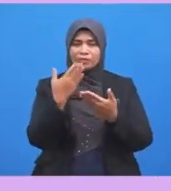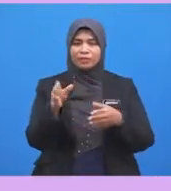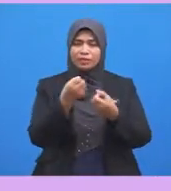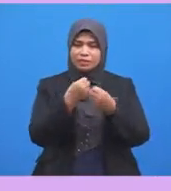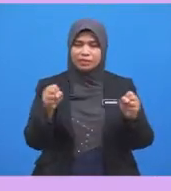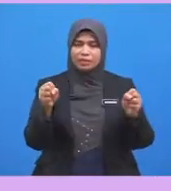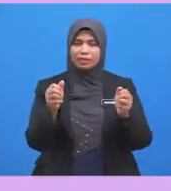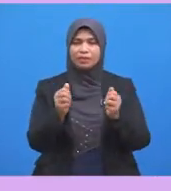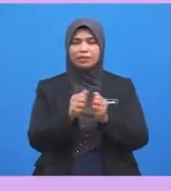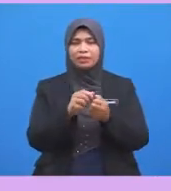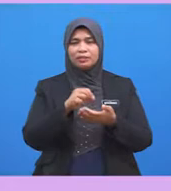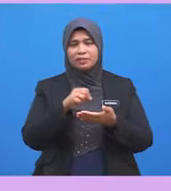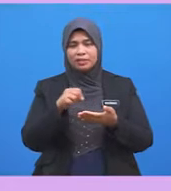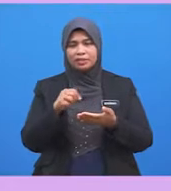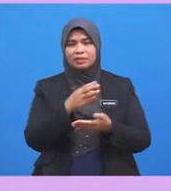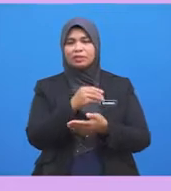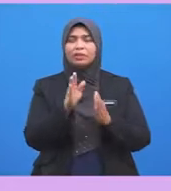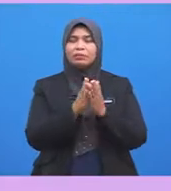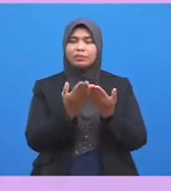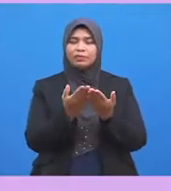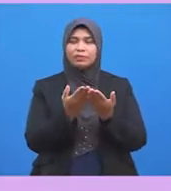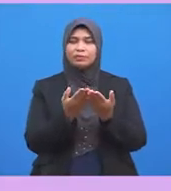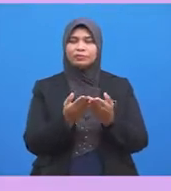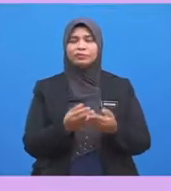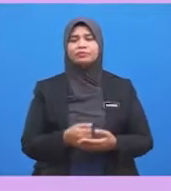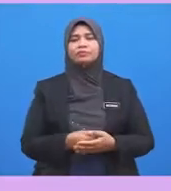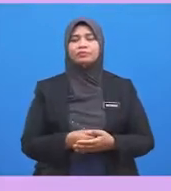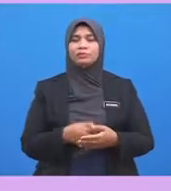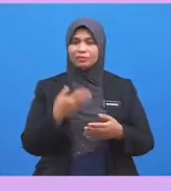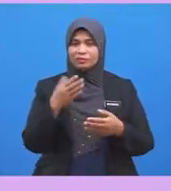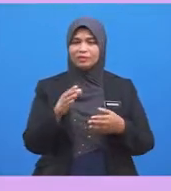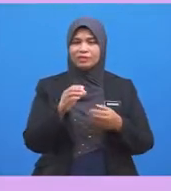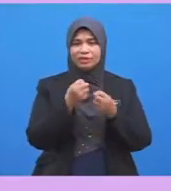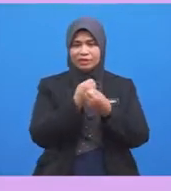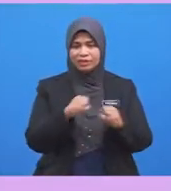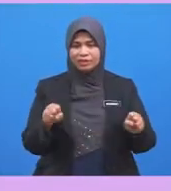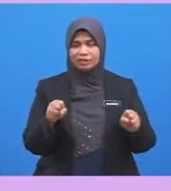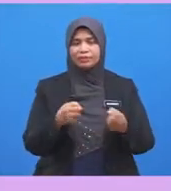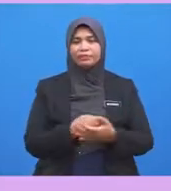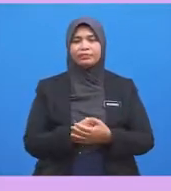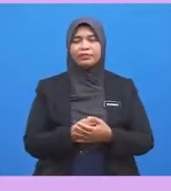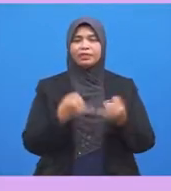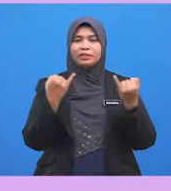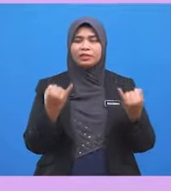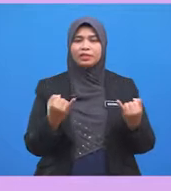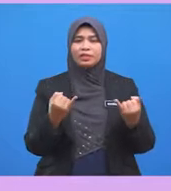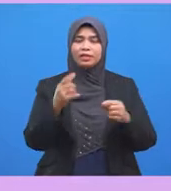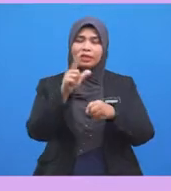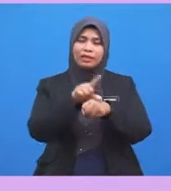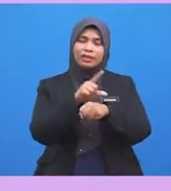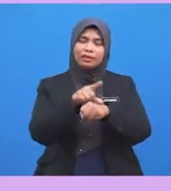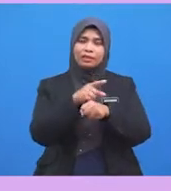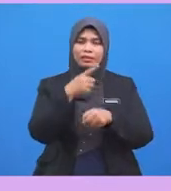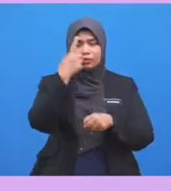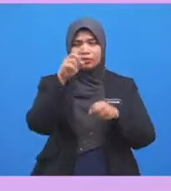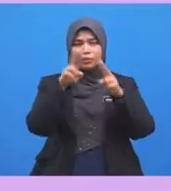bersedia dengan pensel dan buku tulis? Amy, sudah bersedia? Sekarang, latihan